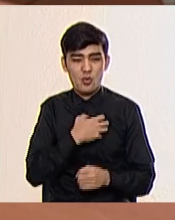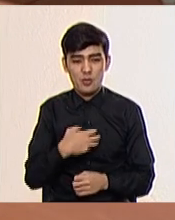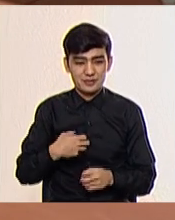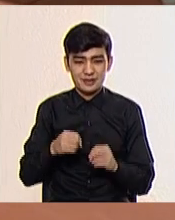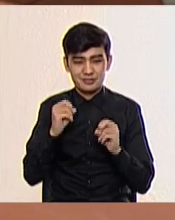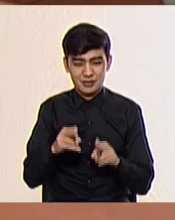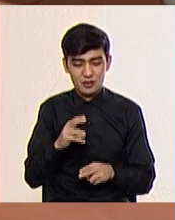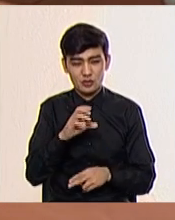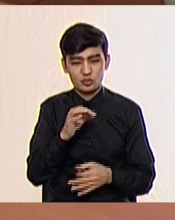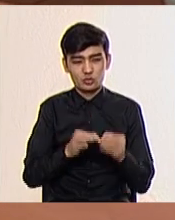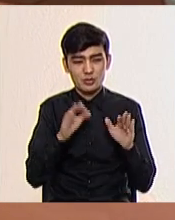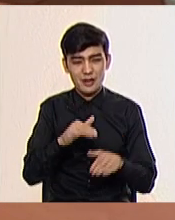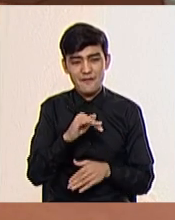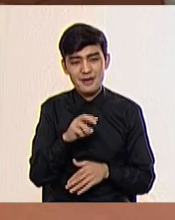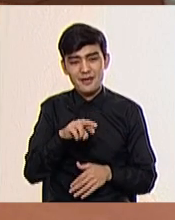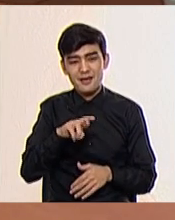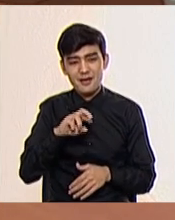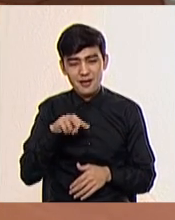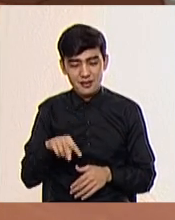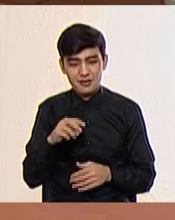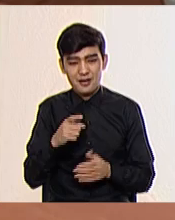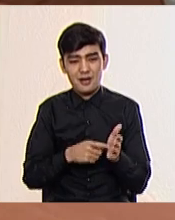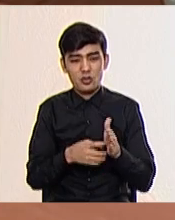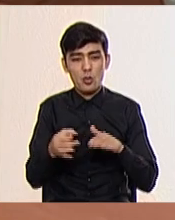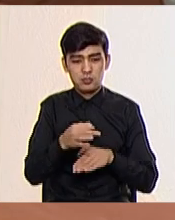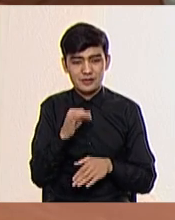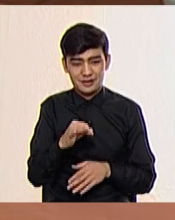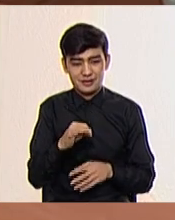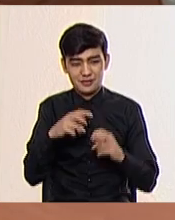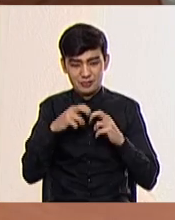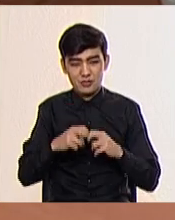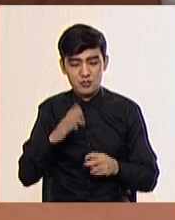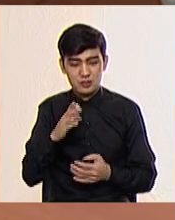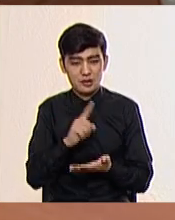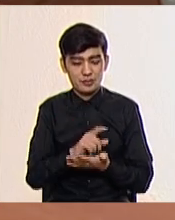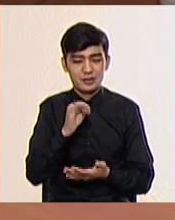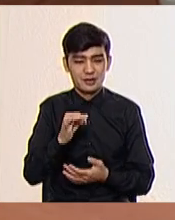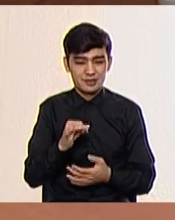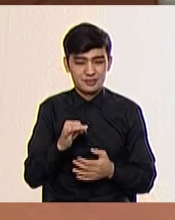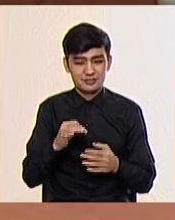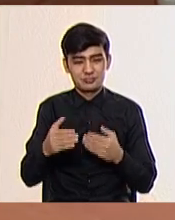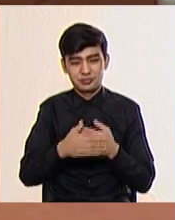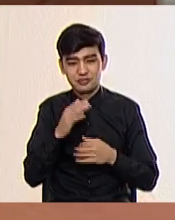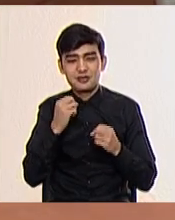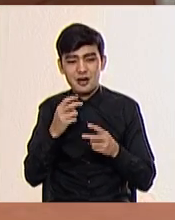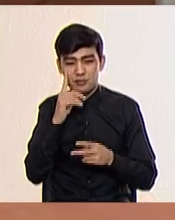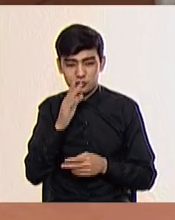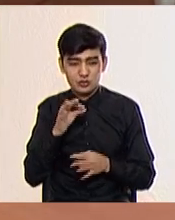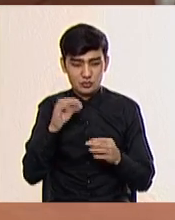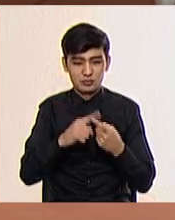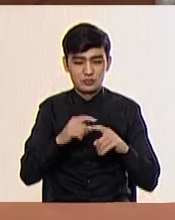судейской этике филиала Союза судей по Карагандинской области и находятся на рассмотрении. О принятых мерах будет сообщено